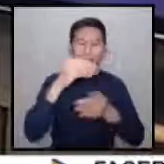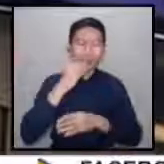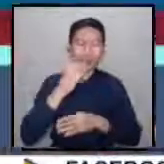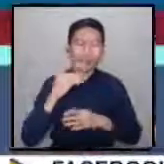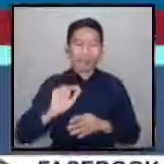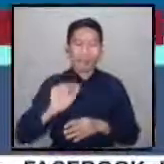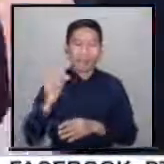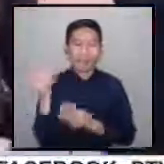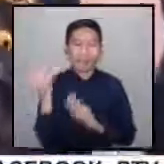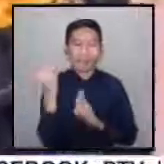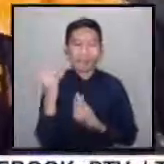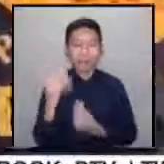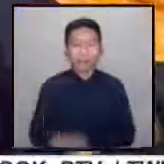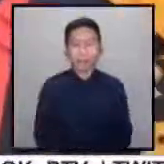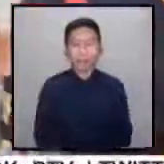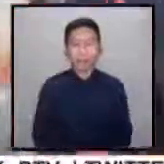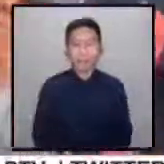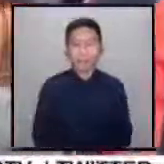Jennifer.